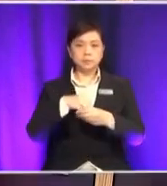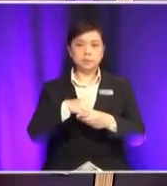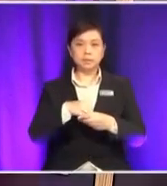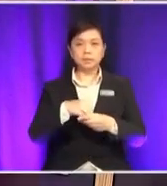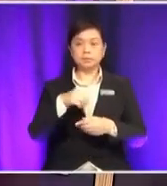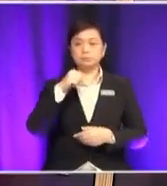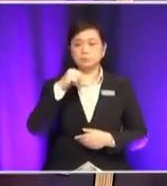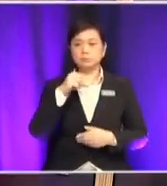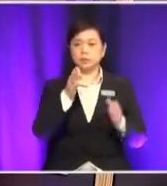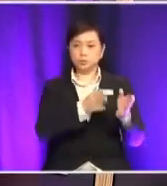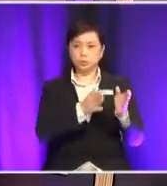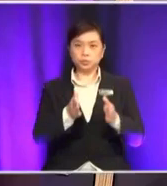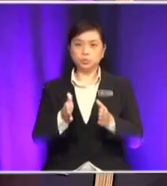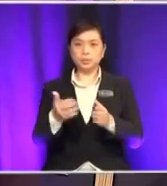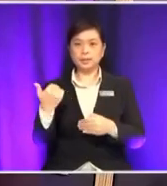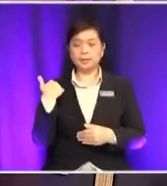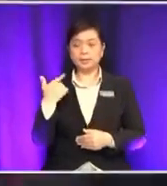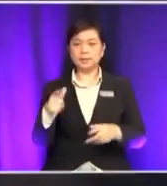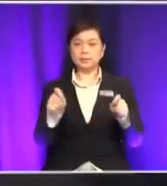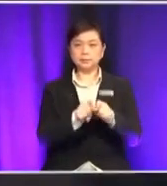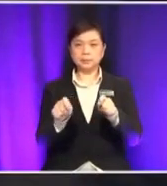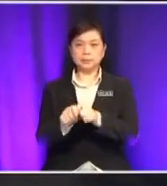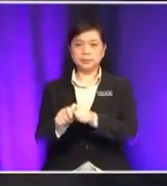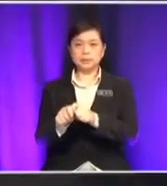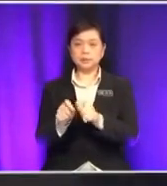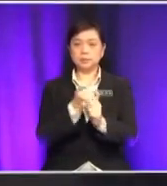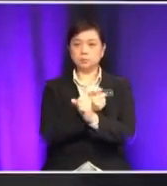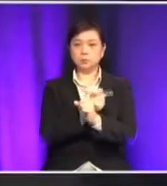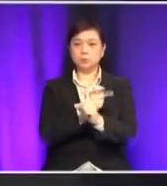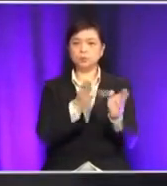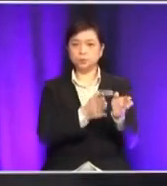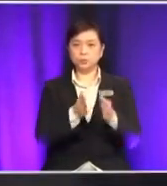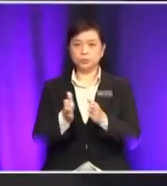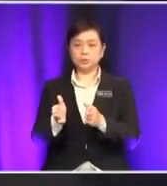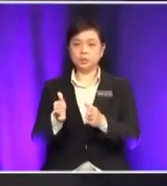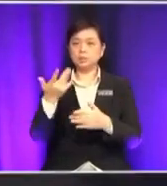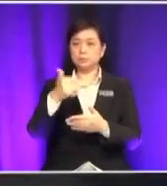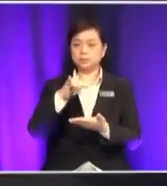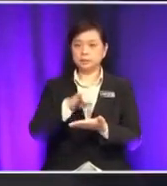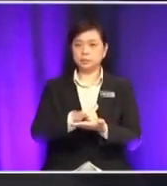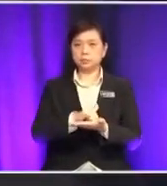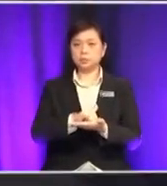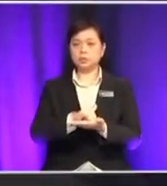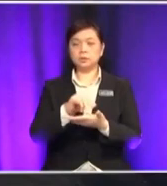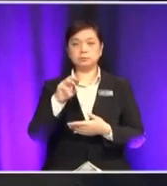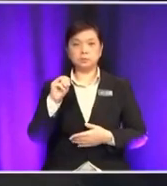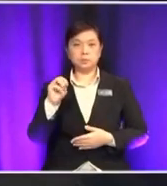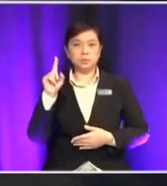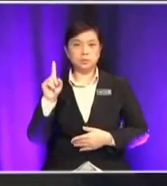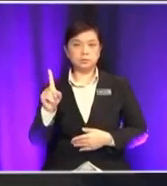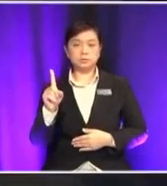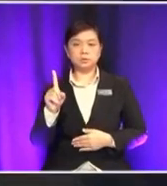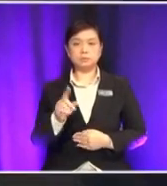yang menyusun adalah seperti itu kromosom bersusun seperti itu oke di meiosis 1 bulan kromosom